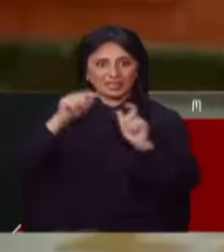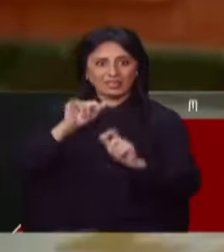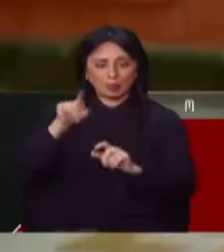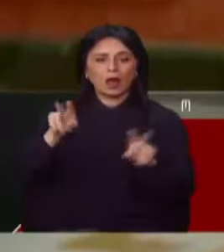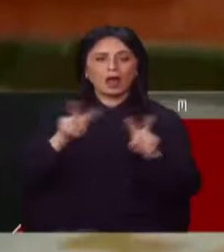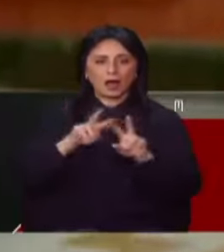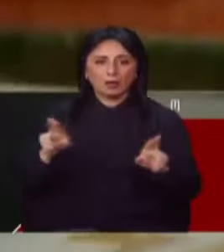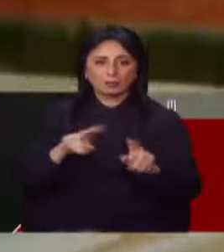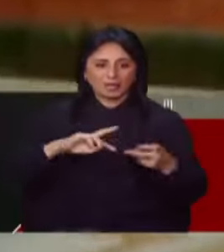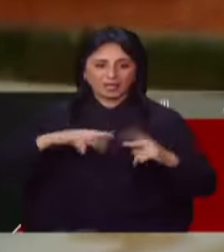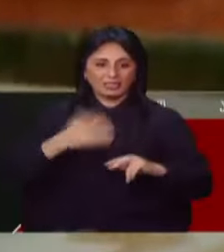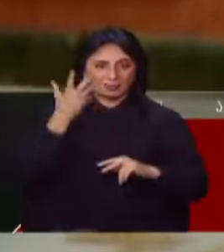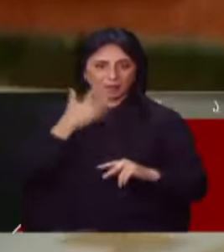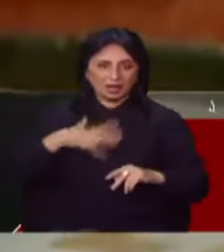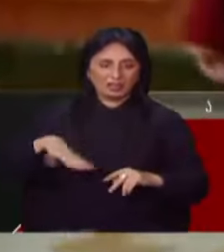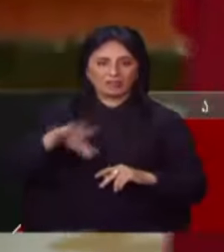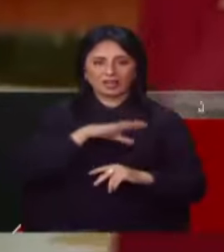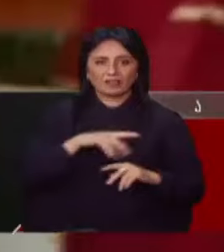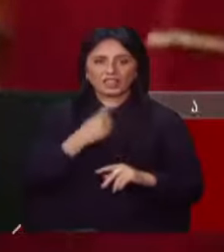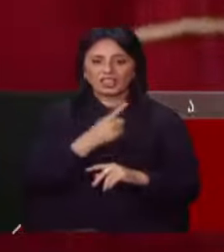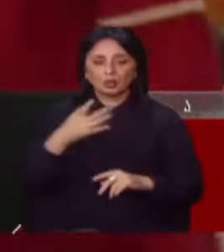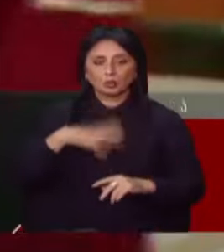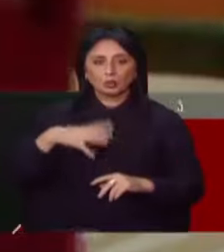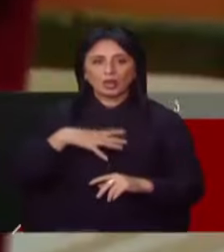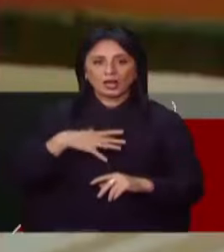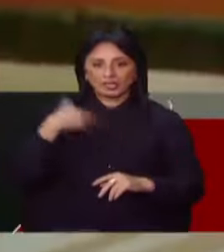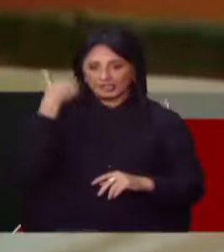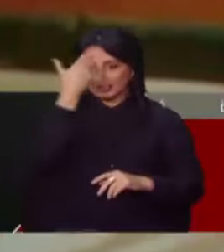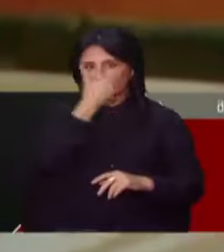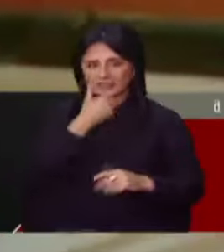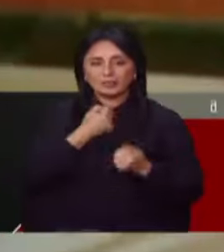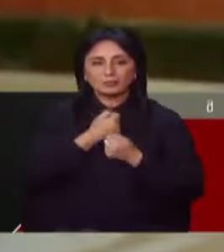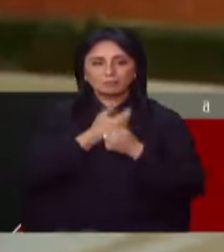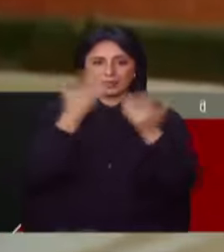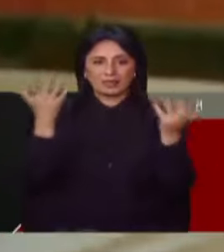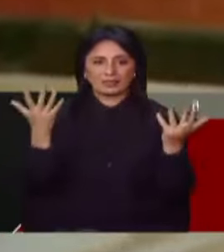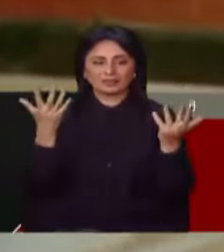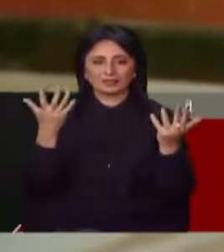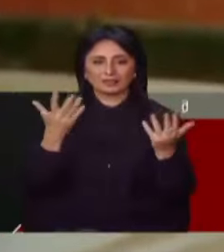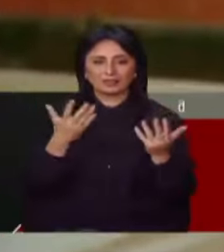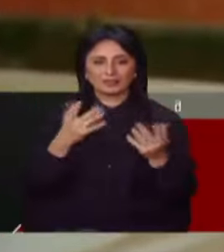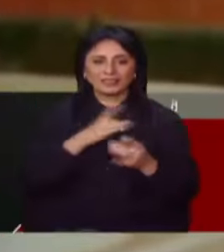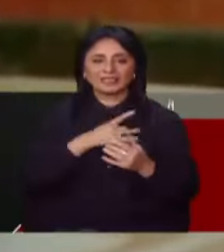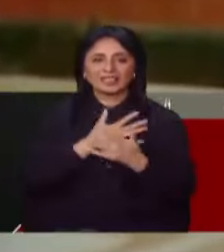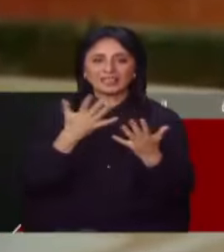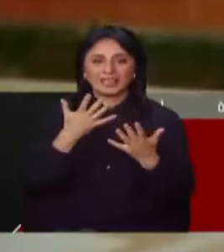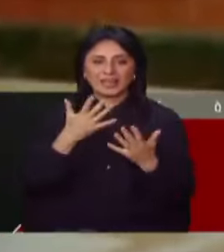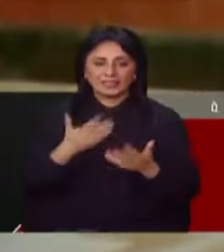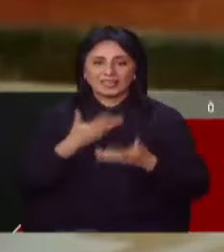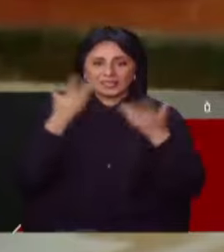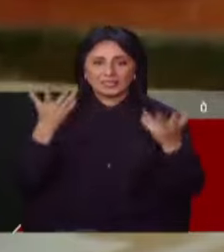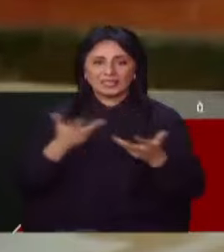მთაზე, ასე ეცვალოს ფერი ჩვენს ქვეყანას და თითოეული ქართველი სახეზე სწორედ ისეთი სპეტაკი სითეთრე და სილაღე